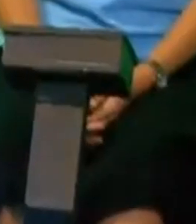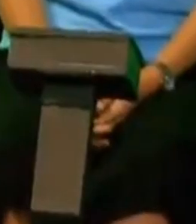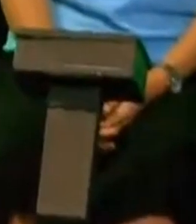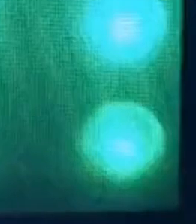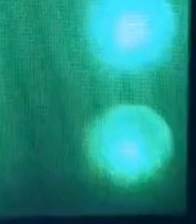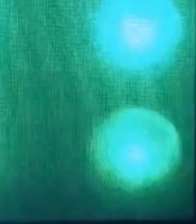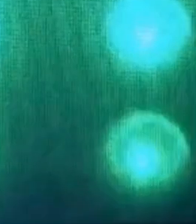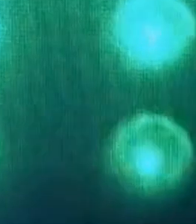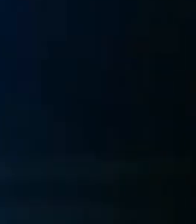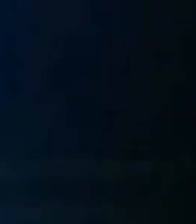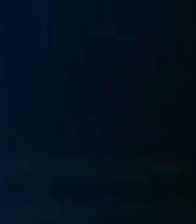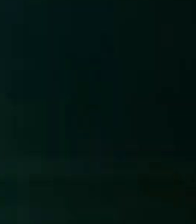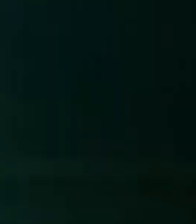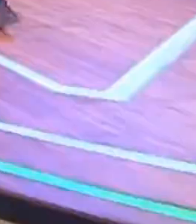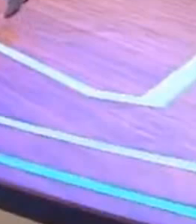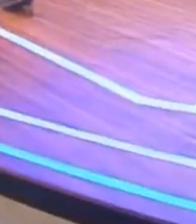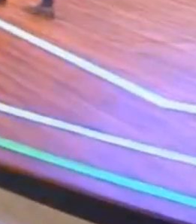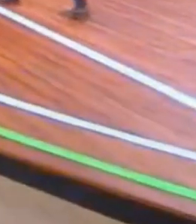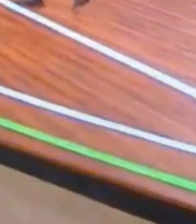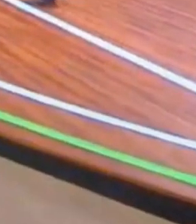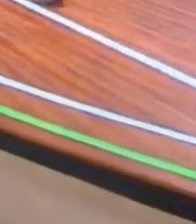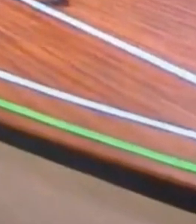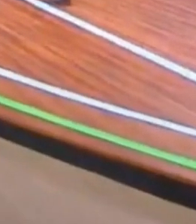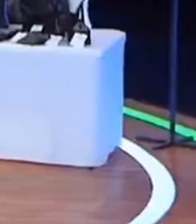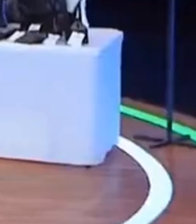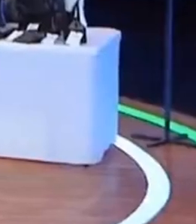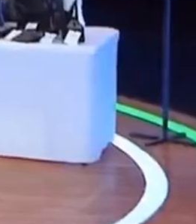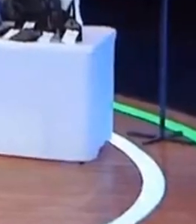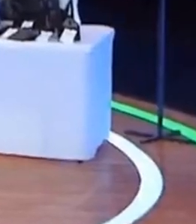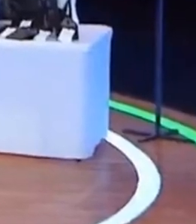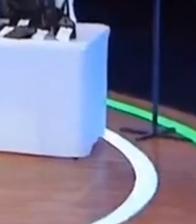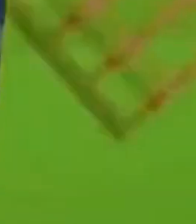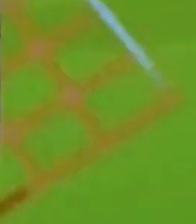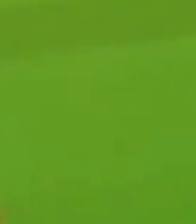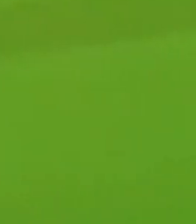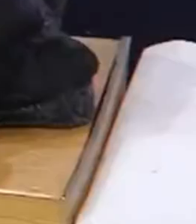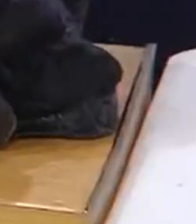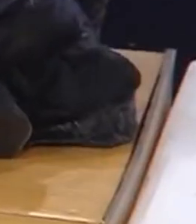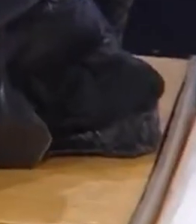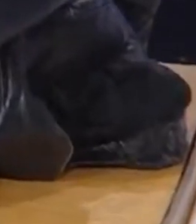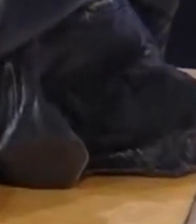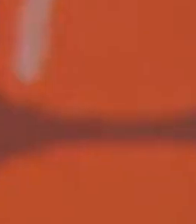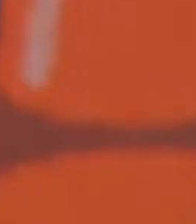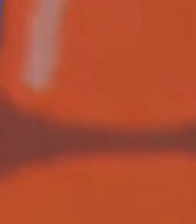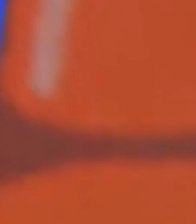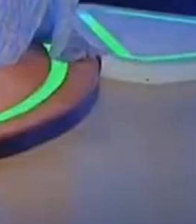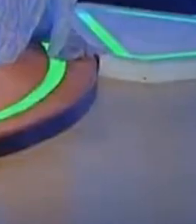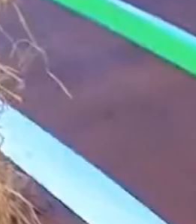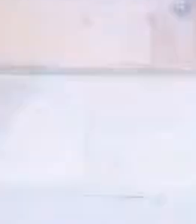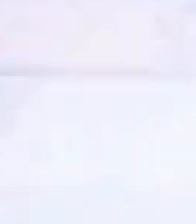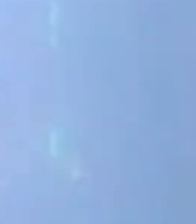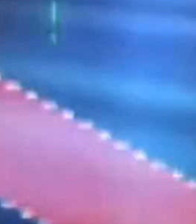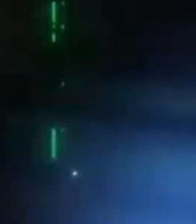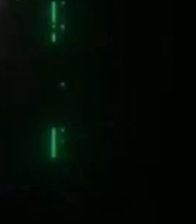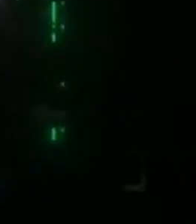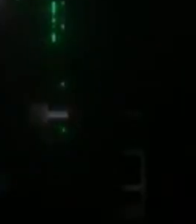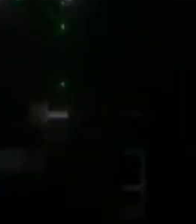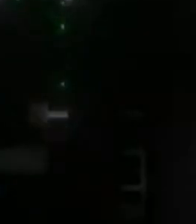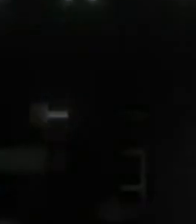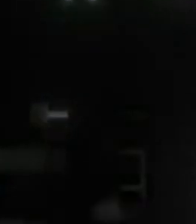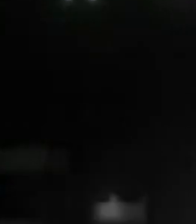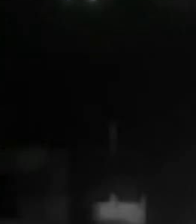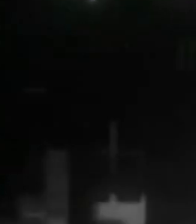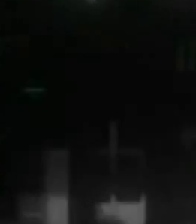จะมีธุรกิจไหนที่จะฝ่าด่านจากคณะกรรมการเพื่อก้าวไปเป็นสุดยอดนักธุรกิจแบ่งปันทีมที่6ของประเทศไทย